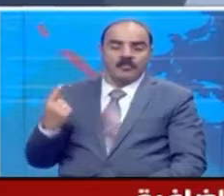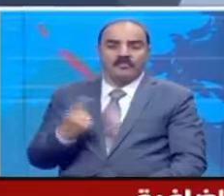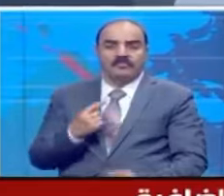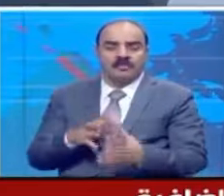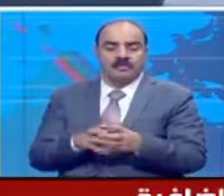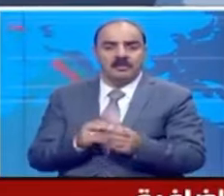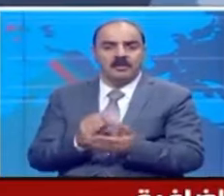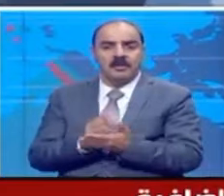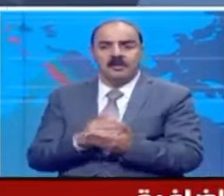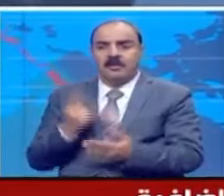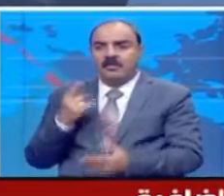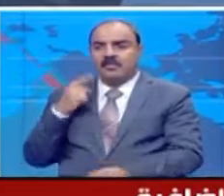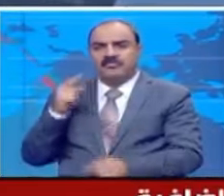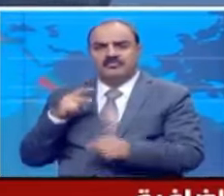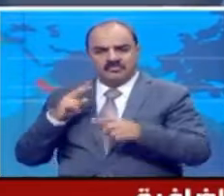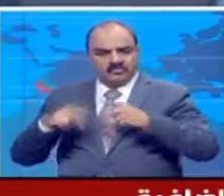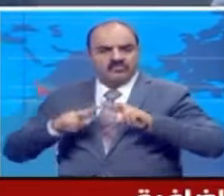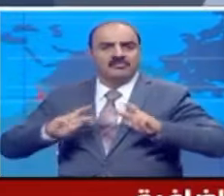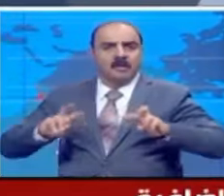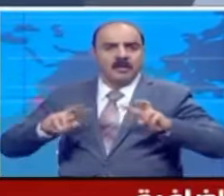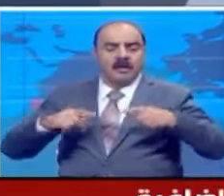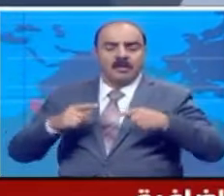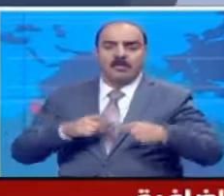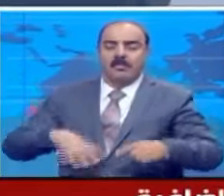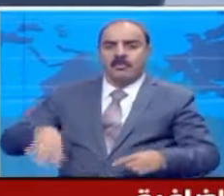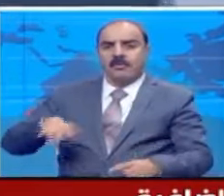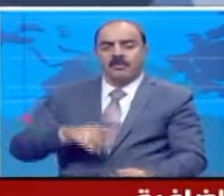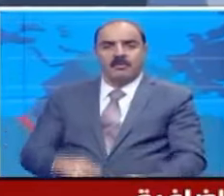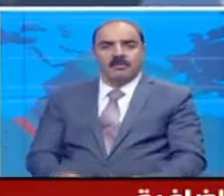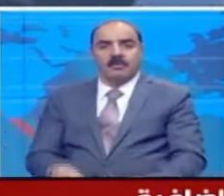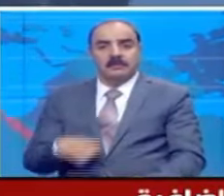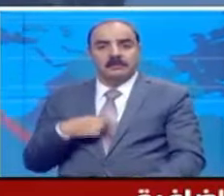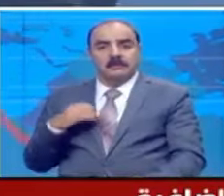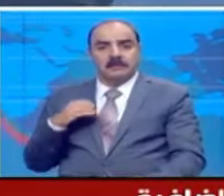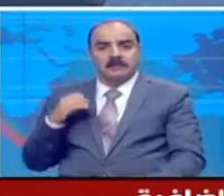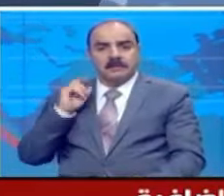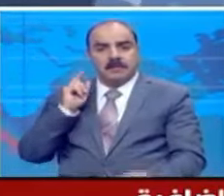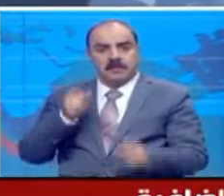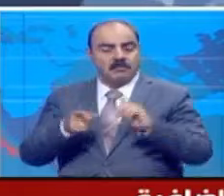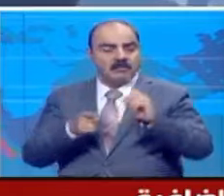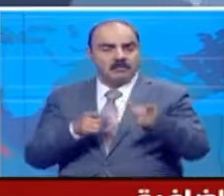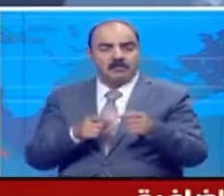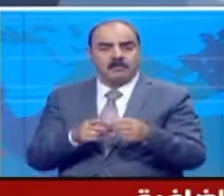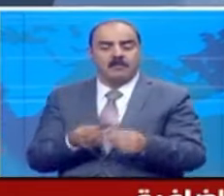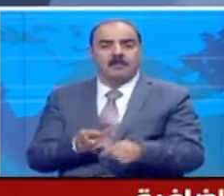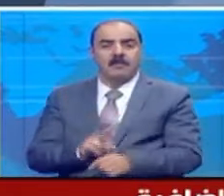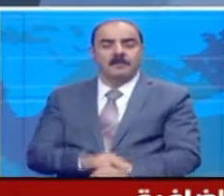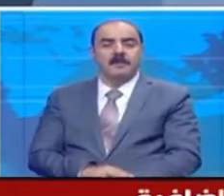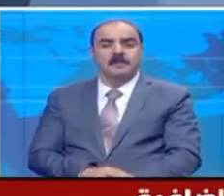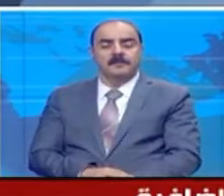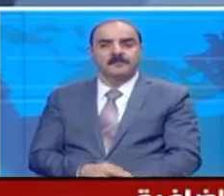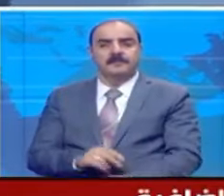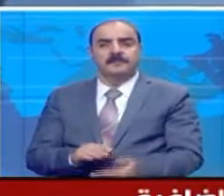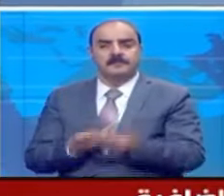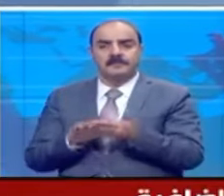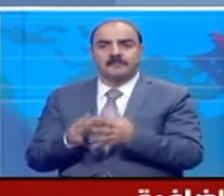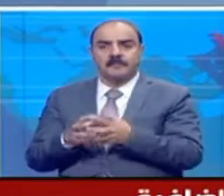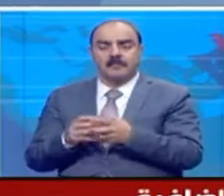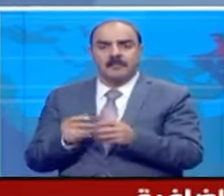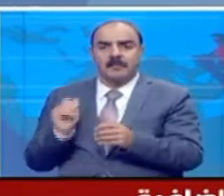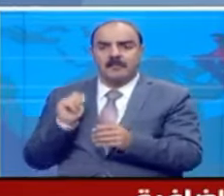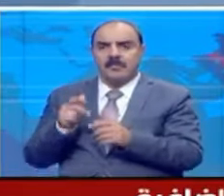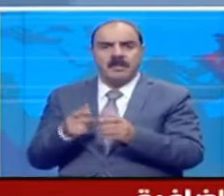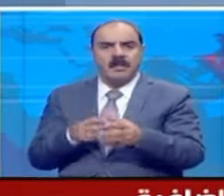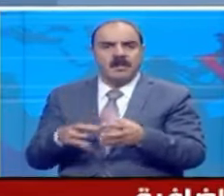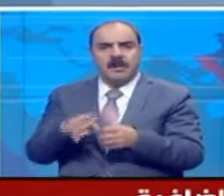طالب الداخليه انها تستمر بضبط الاسواق، ودي توجيهات الرئيس الحقيقه بجانب الحزمه الاجتماعيه زي ما انت بتقول